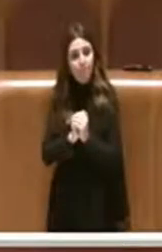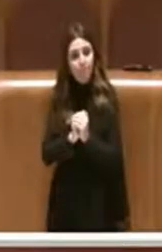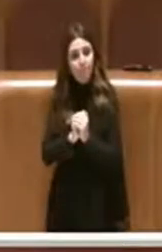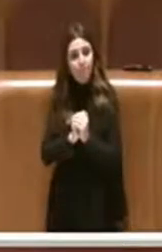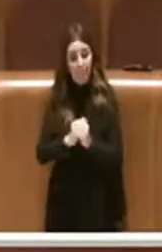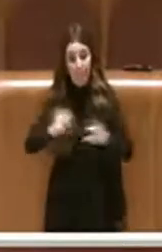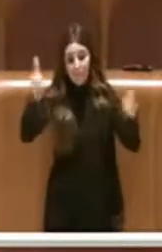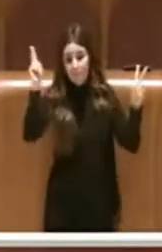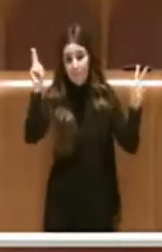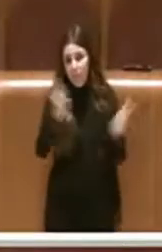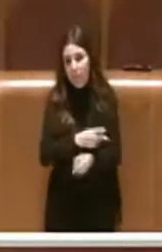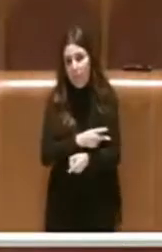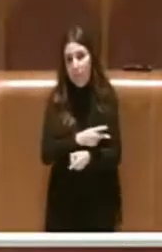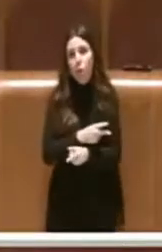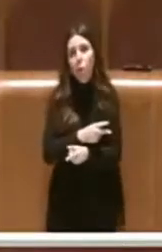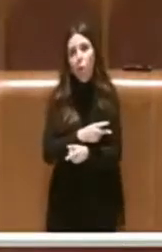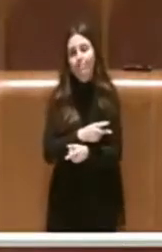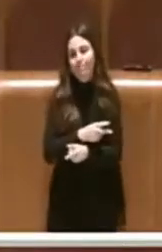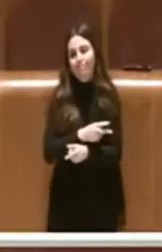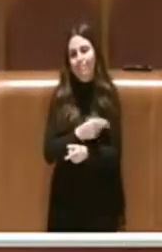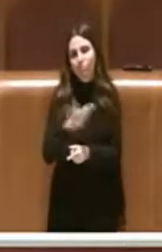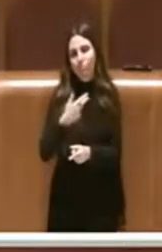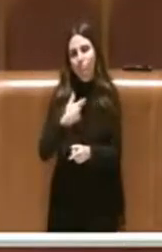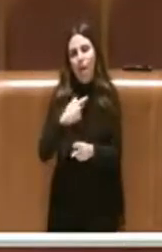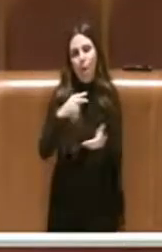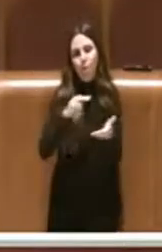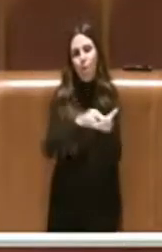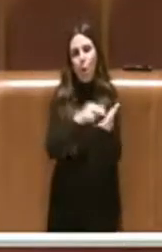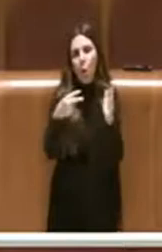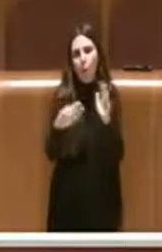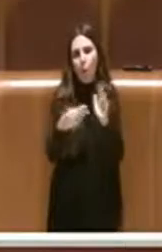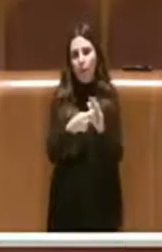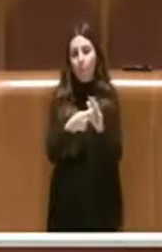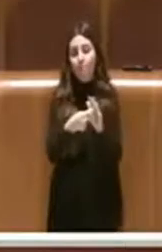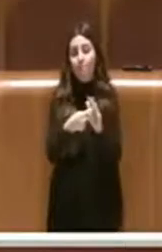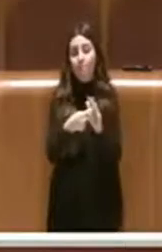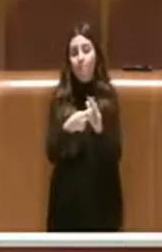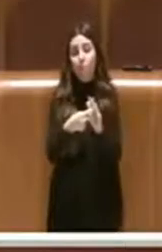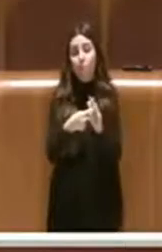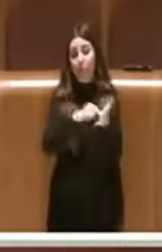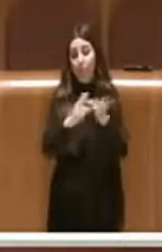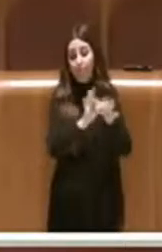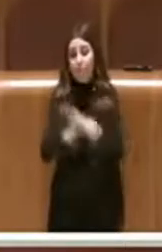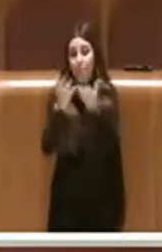Oggettivamente c'è stato un problema con il quorum